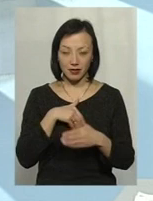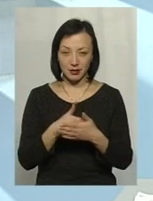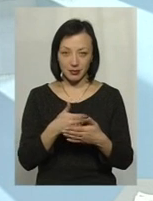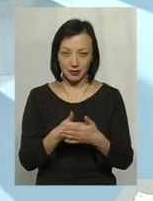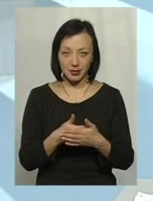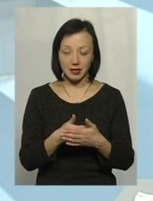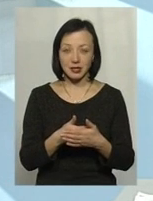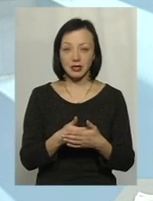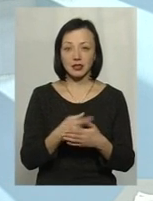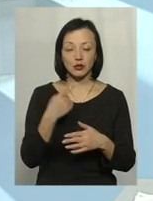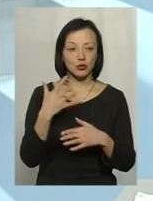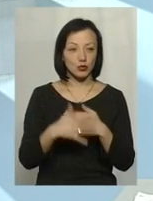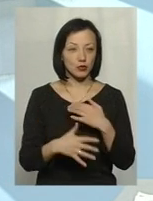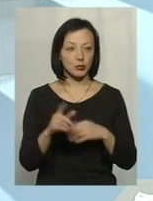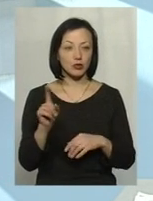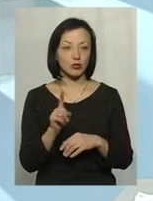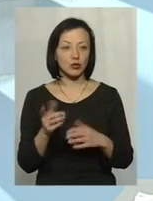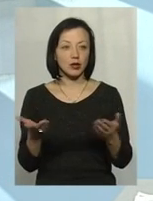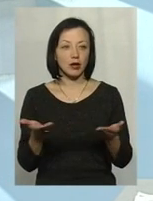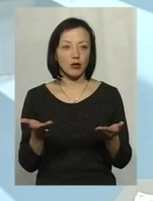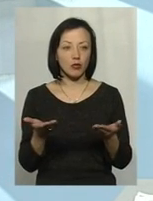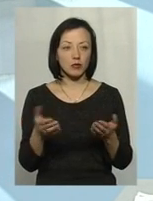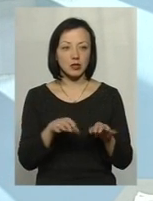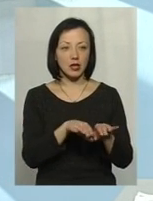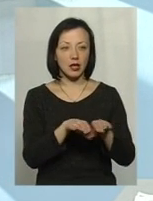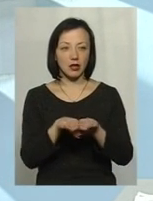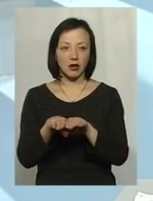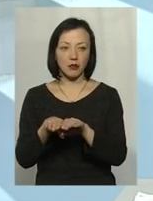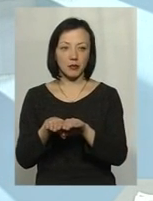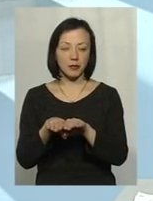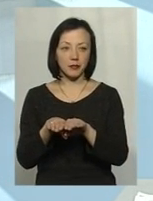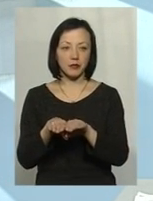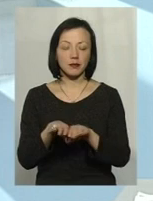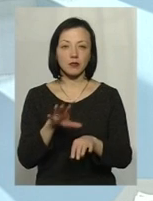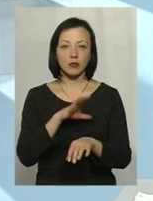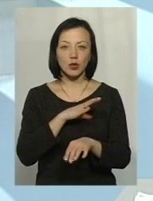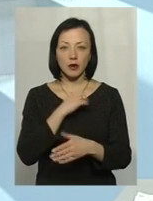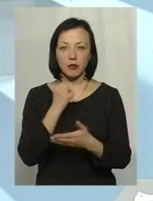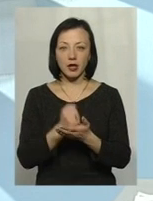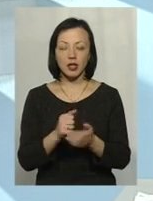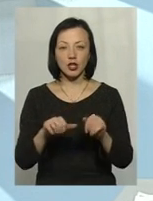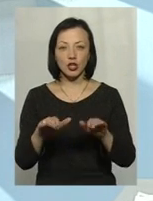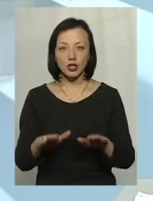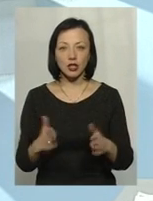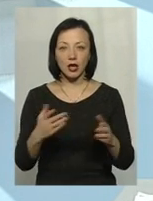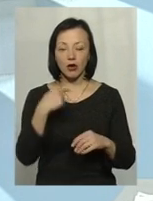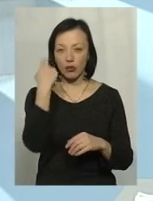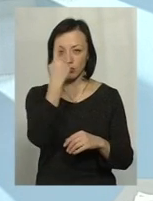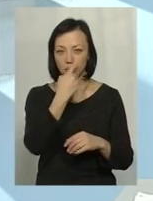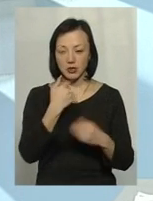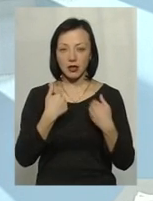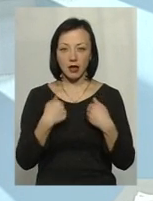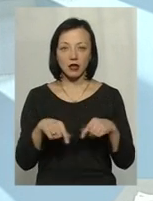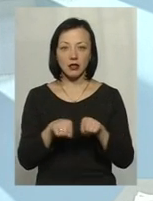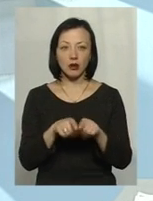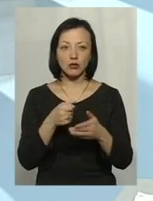і зрозуміло, що на якомусь етапі були прийняті відповідні рішення, які особисто я також